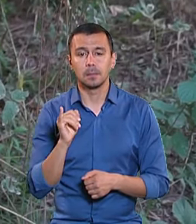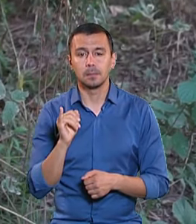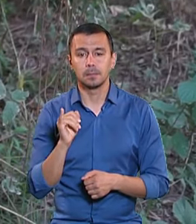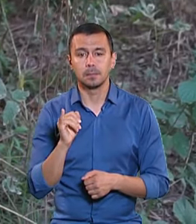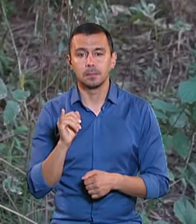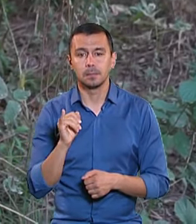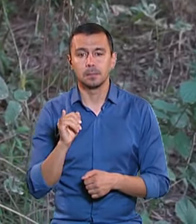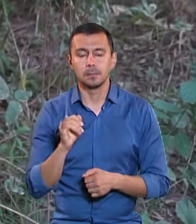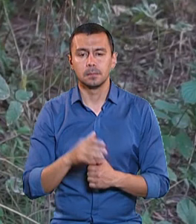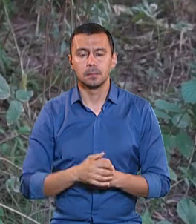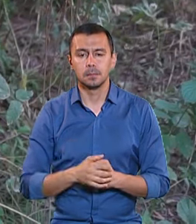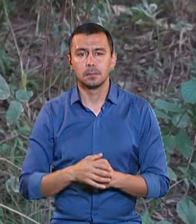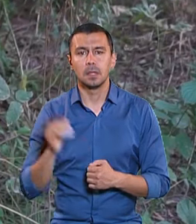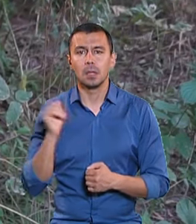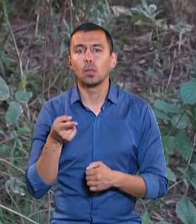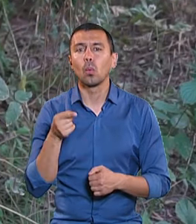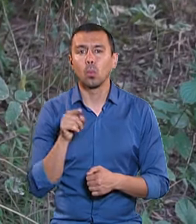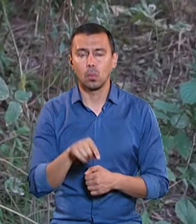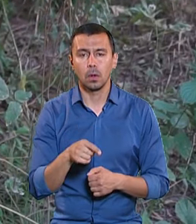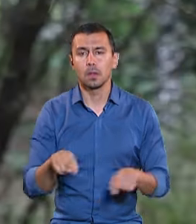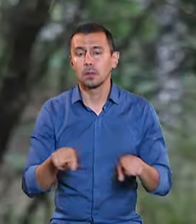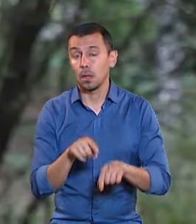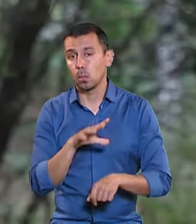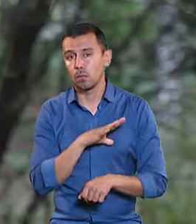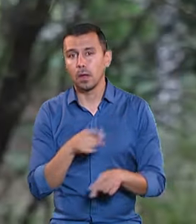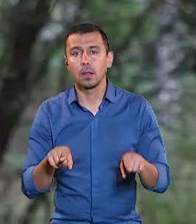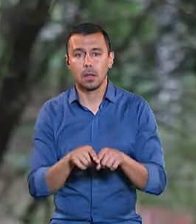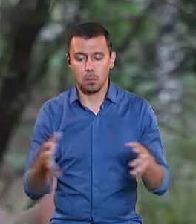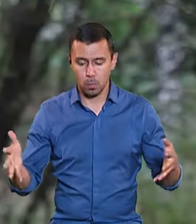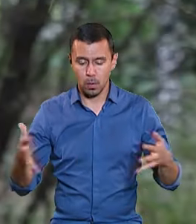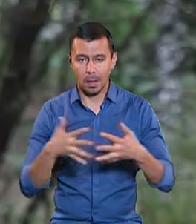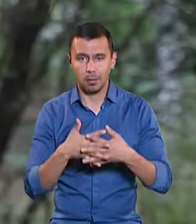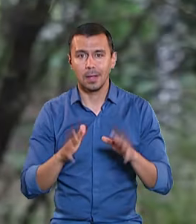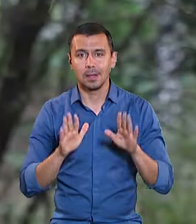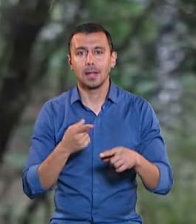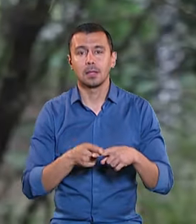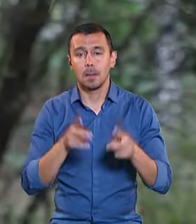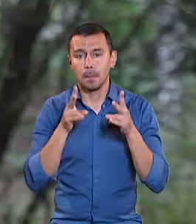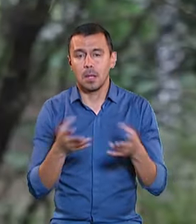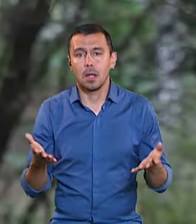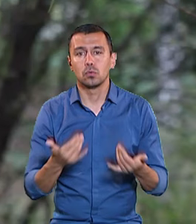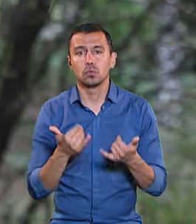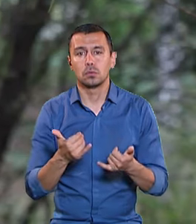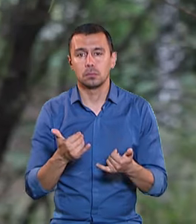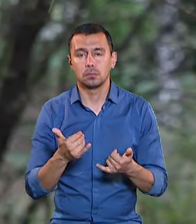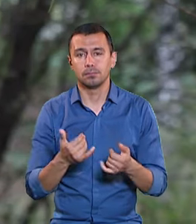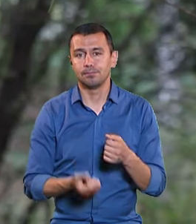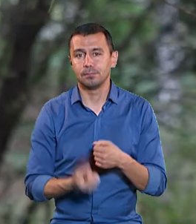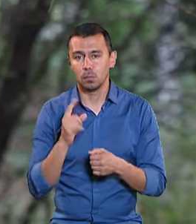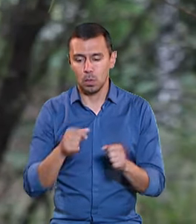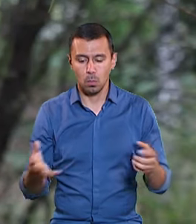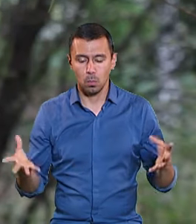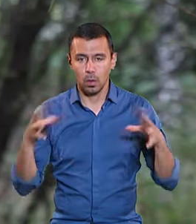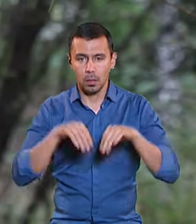і снайперую, так скажемо. І тому так буває, так поєднується. Тільки ця біда, яка сьогодні прийшла, вона змогла поєднати